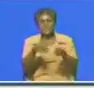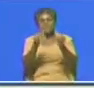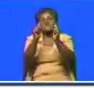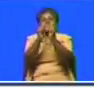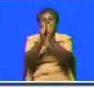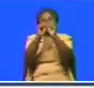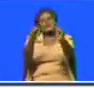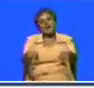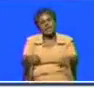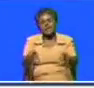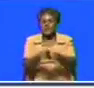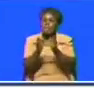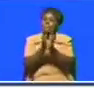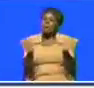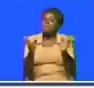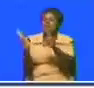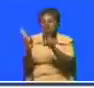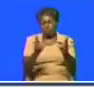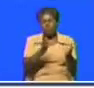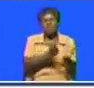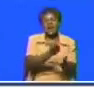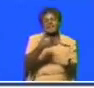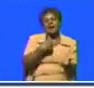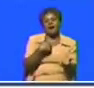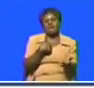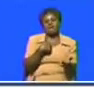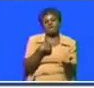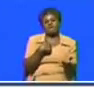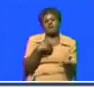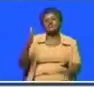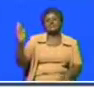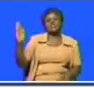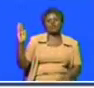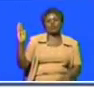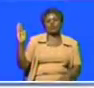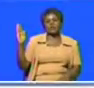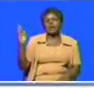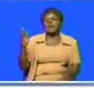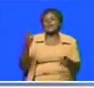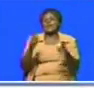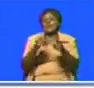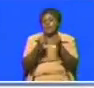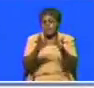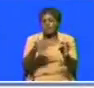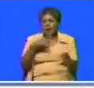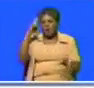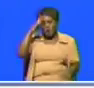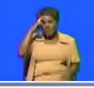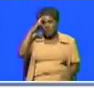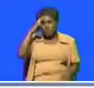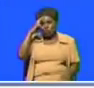10. Kwa hivyo hata mwananchi wa kawaida ana haki ya kupewa mlinzi, ilimradi tu kuwe na sababu